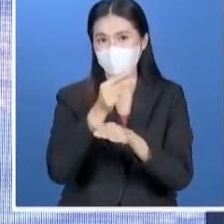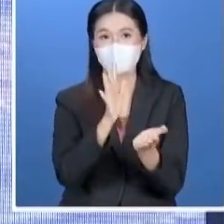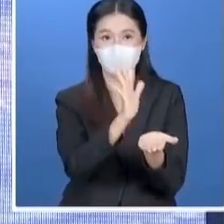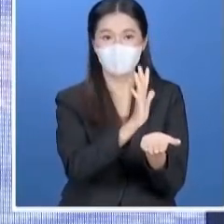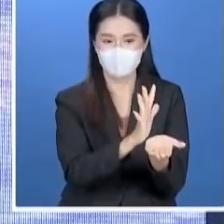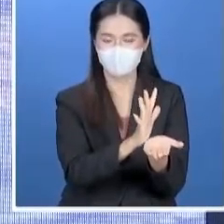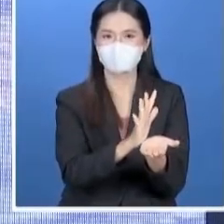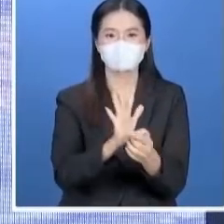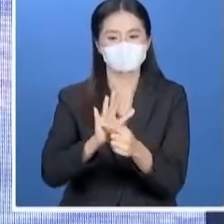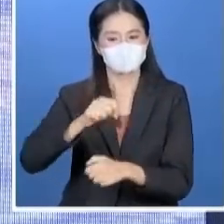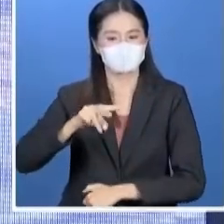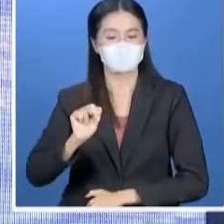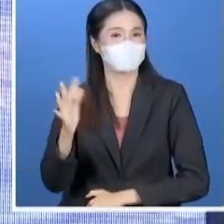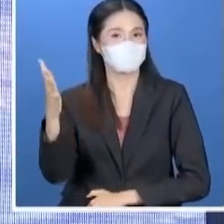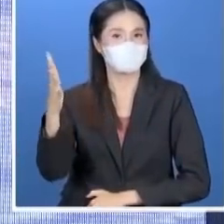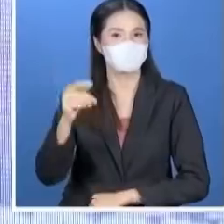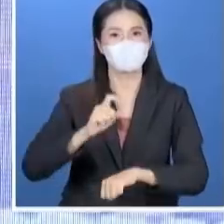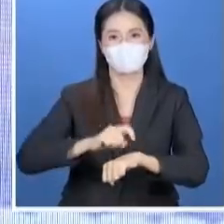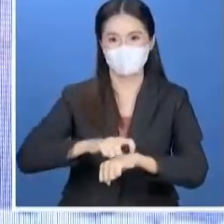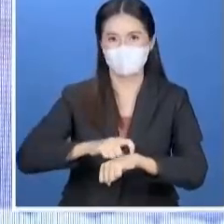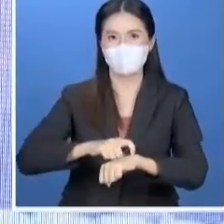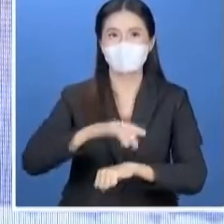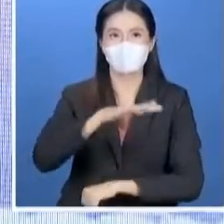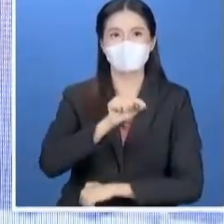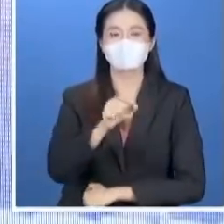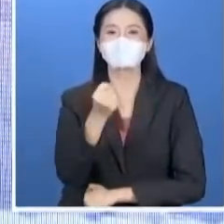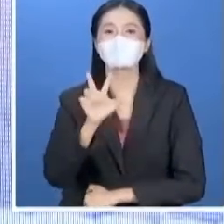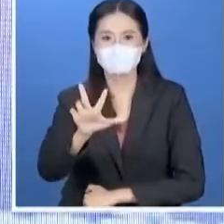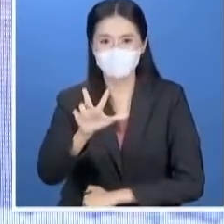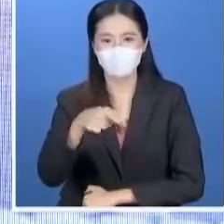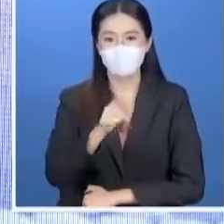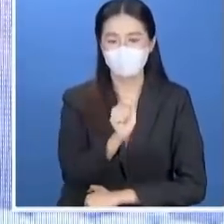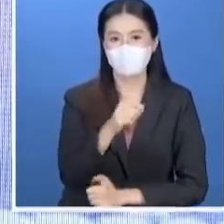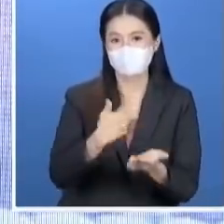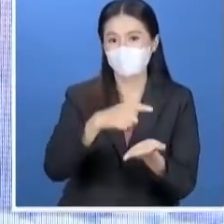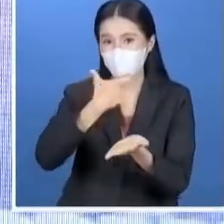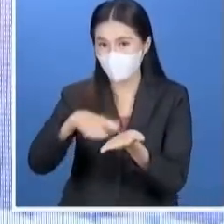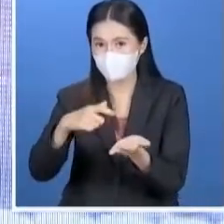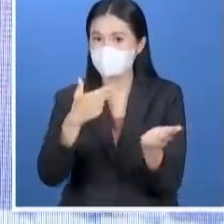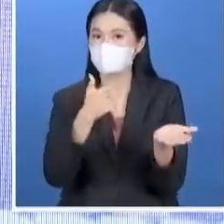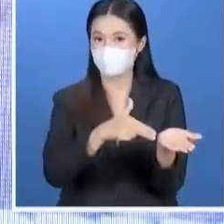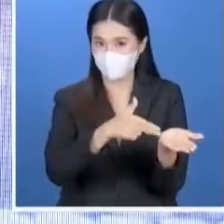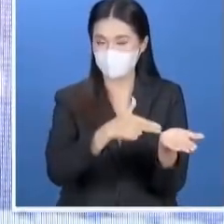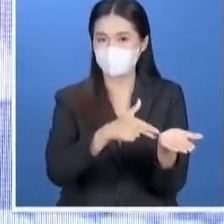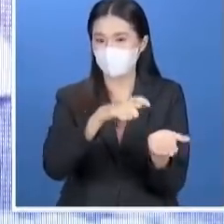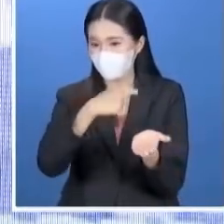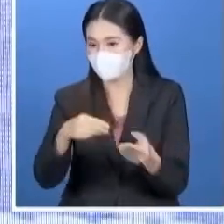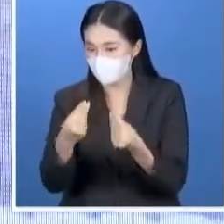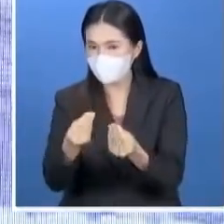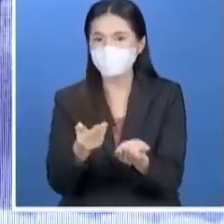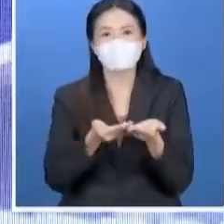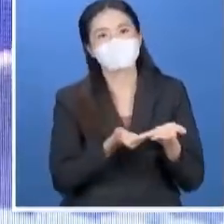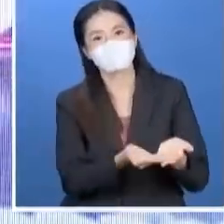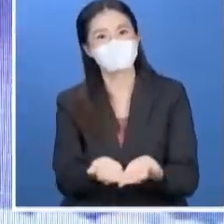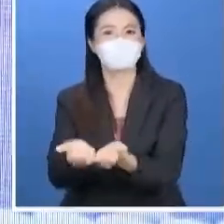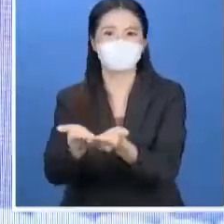นซึ่งไม่มีแซนดี้และในเวลา 17:13 นายปอได้โอนเงินจ่ายค่าเติมน้ำมันจากนั้นเรือก็ขับออกจาก